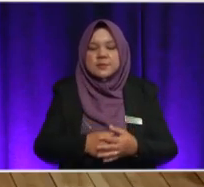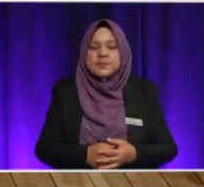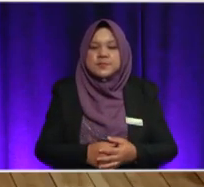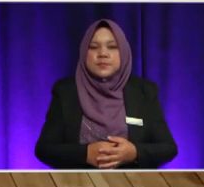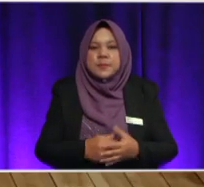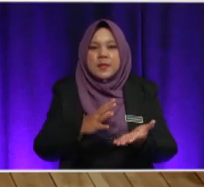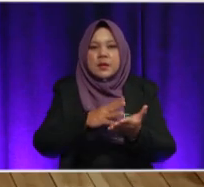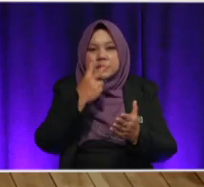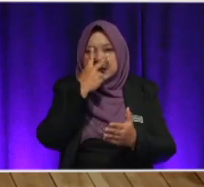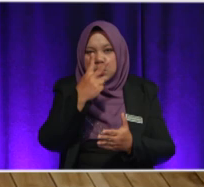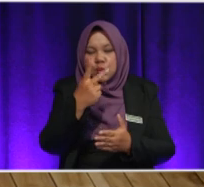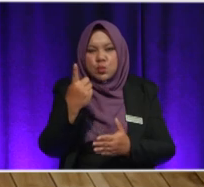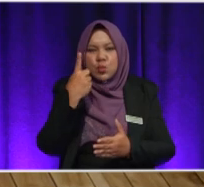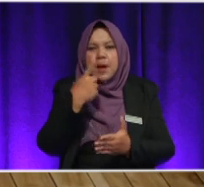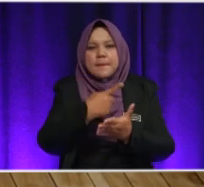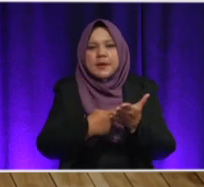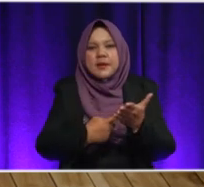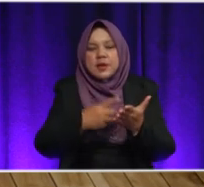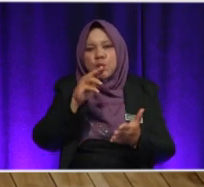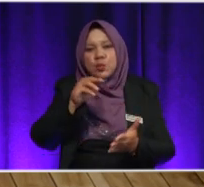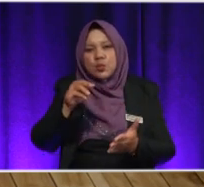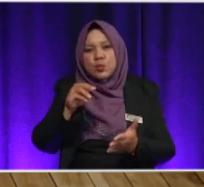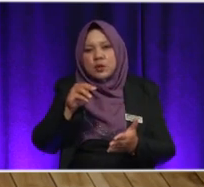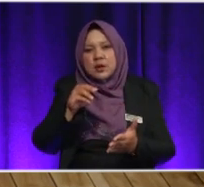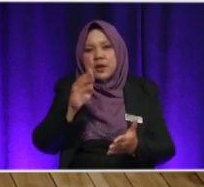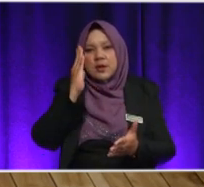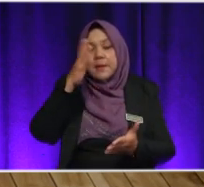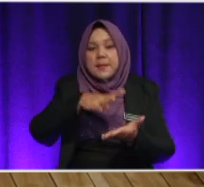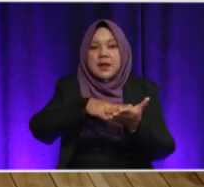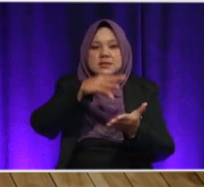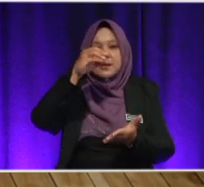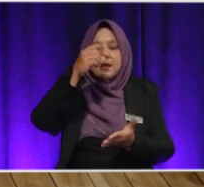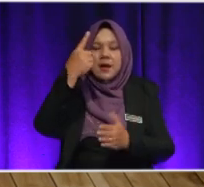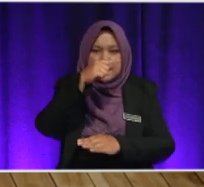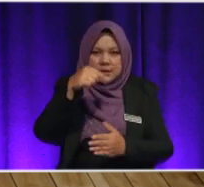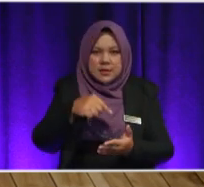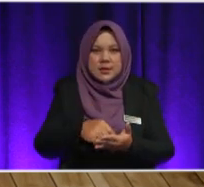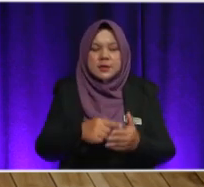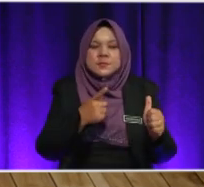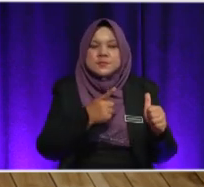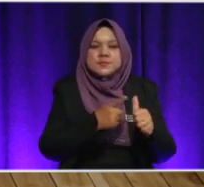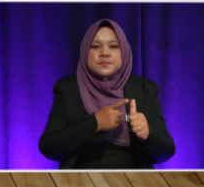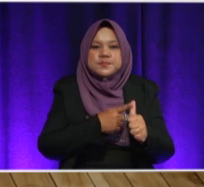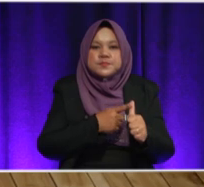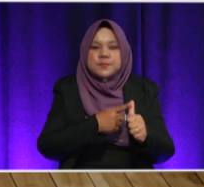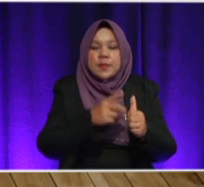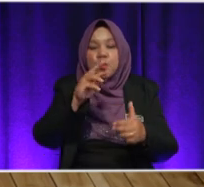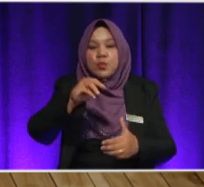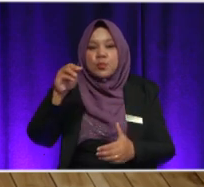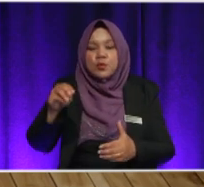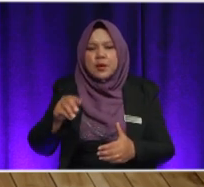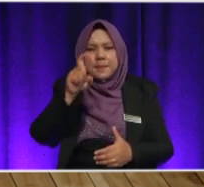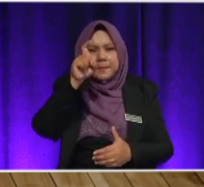Mari kita lihat dahulu Apakah hasil pembelajaran kita pada hari ini ya oke yang pertama murid-murid